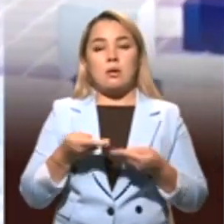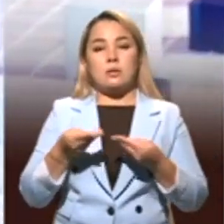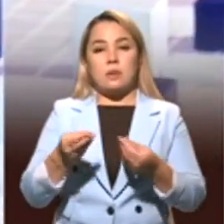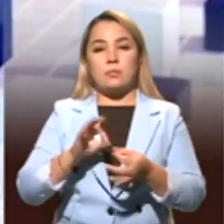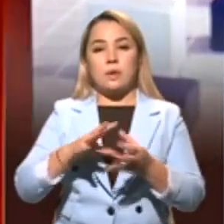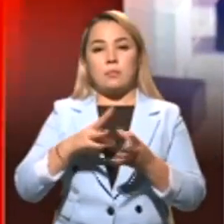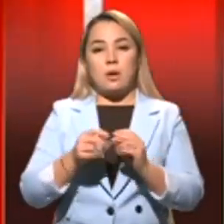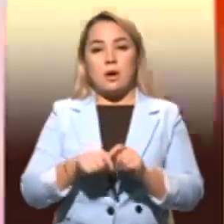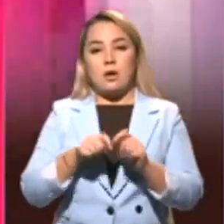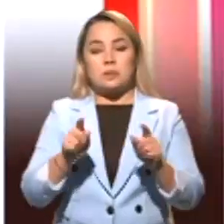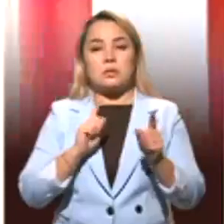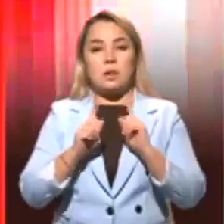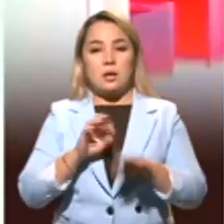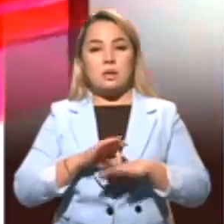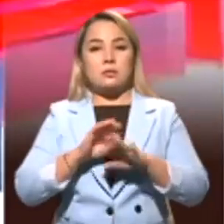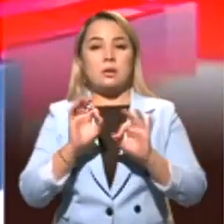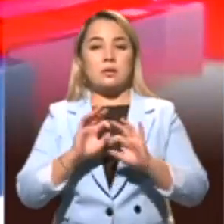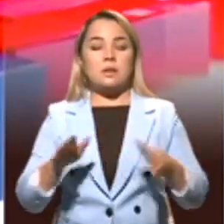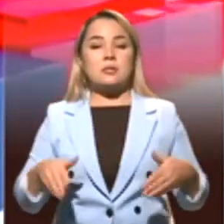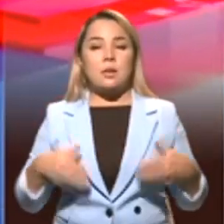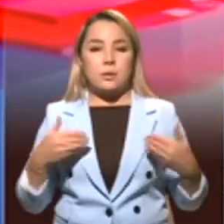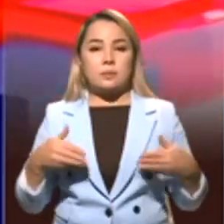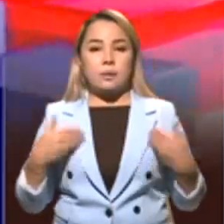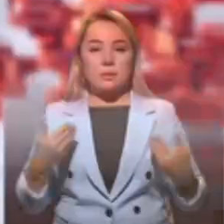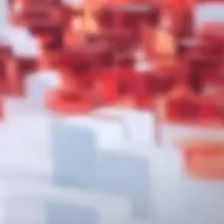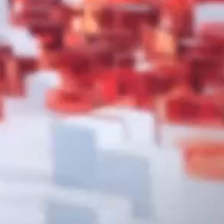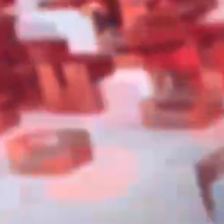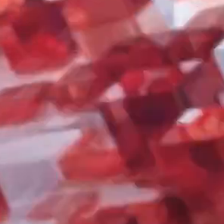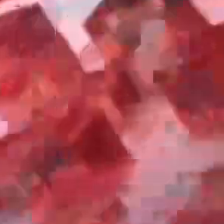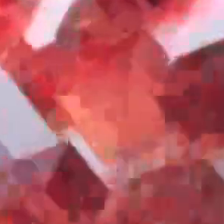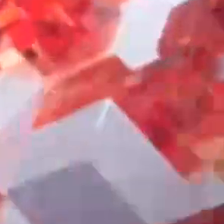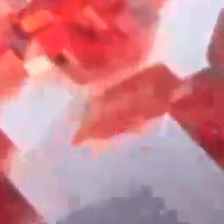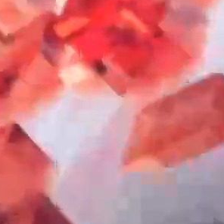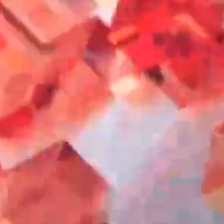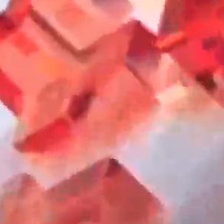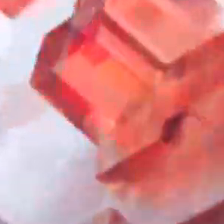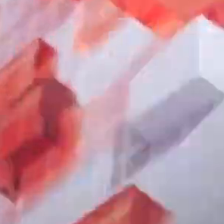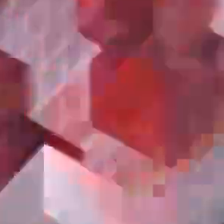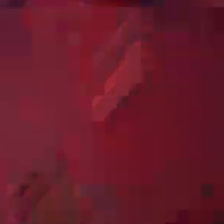алаңда ашық талқылайық. Ассаламу алейкум.